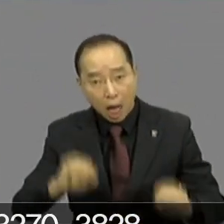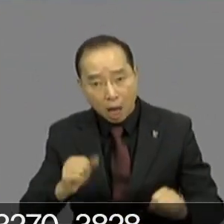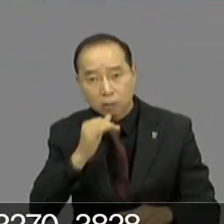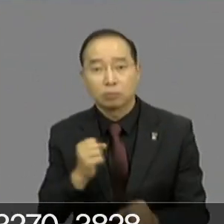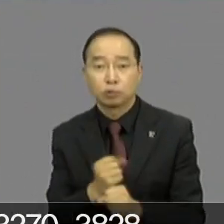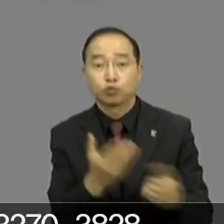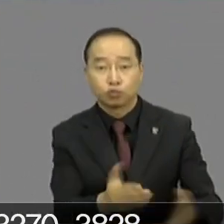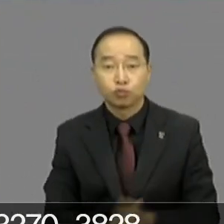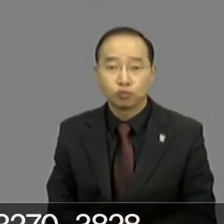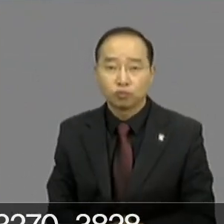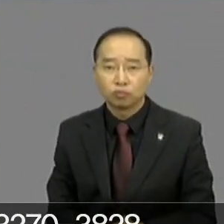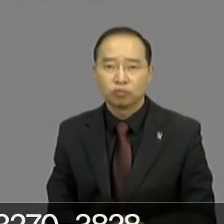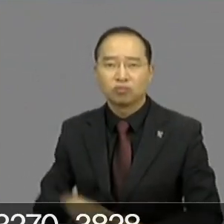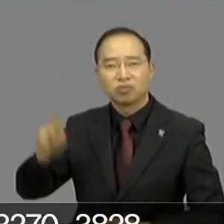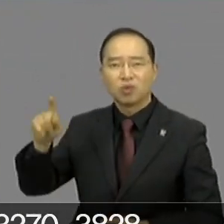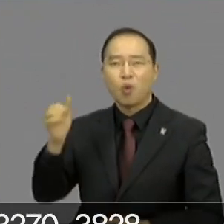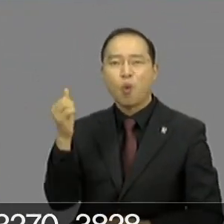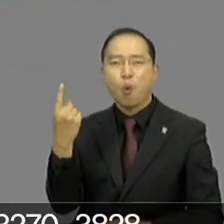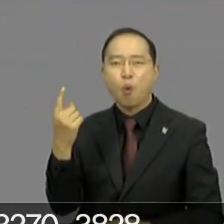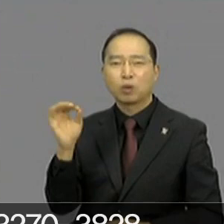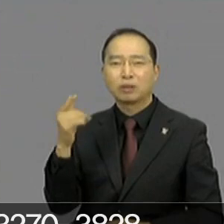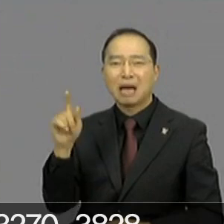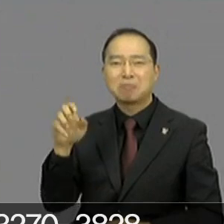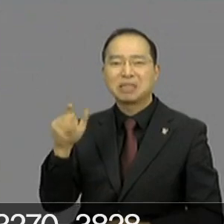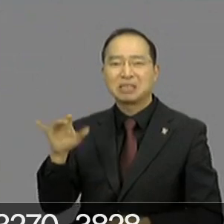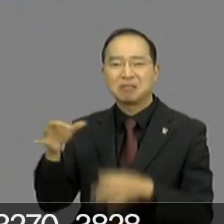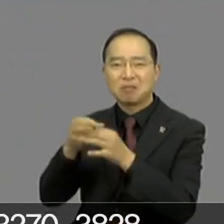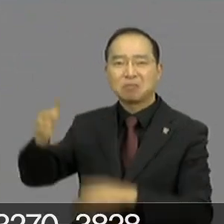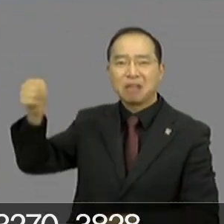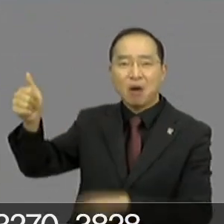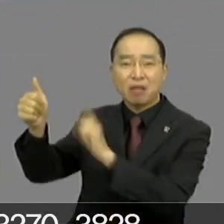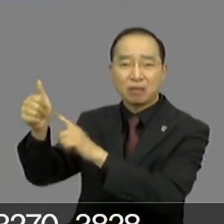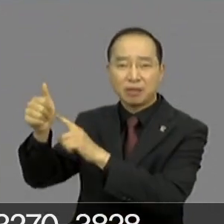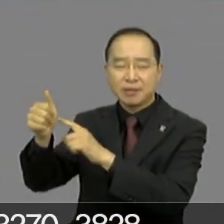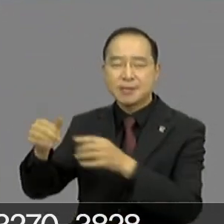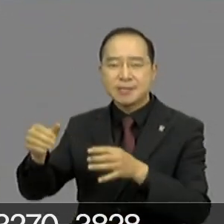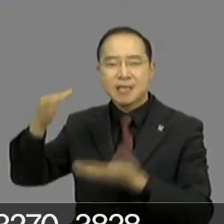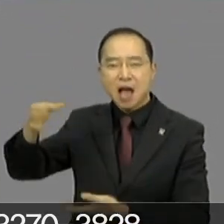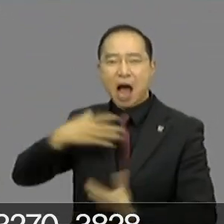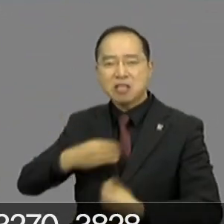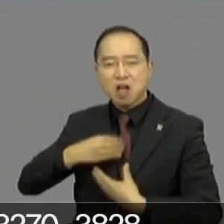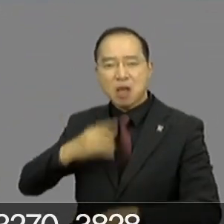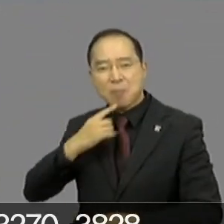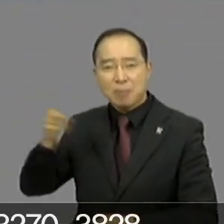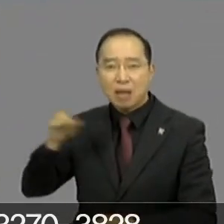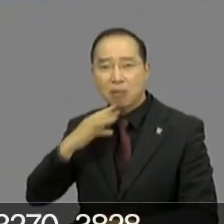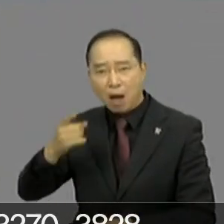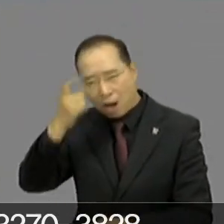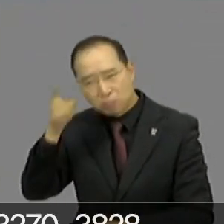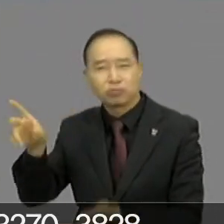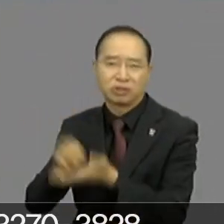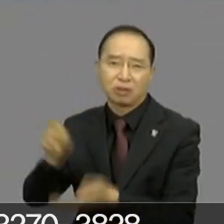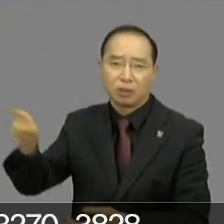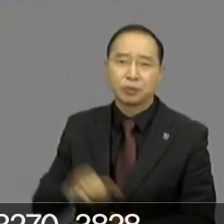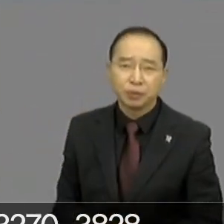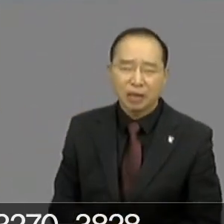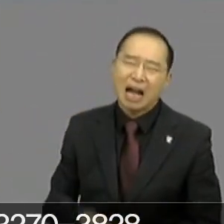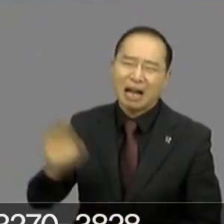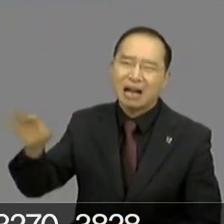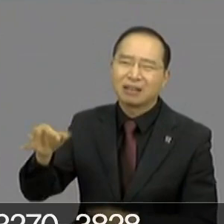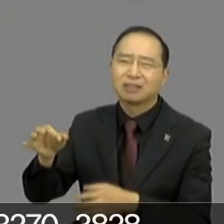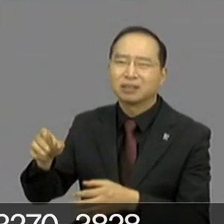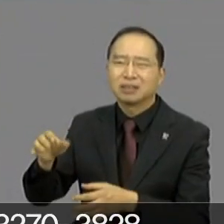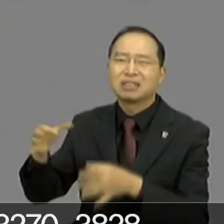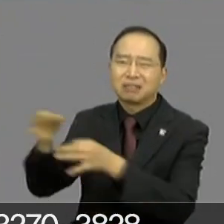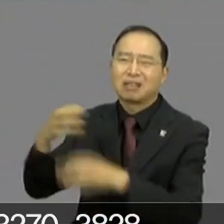너무 이재정 번 전송 만 가지고 얘기하는 데 이건 이건 문제는 얼라인 형제와 갈려 들이다 그런 그래서 그래서 저희의 정력에 이제 근데 많이